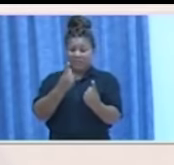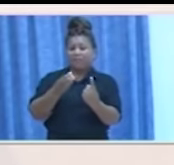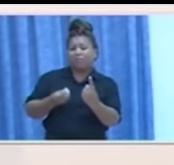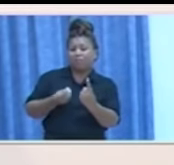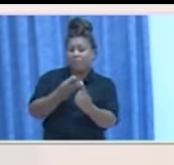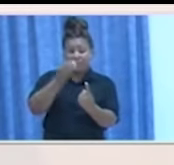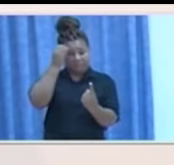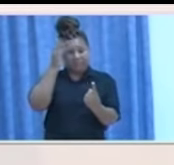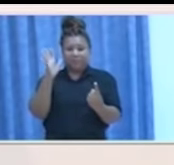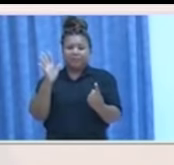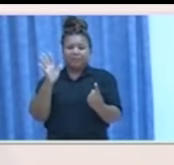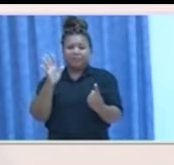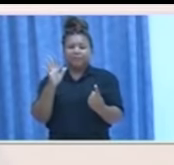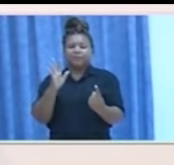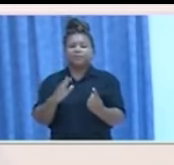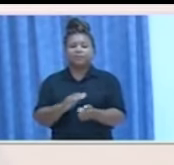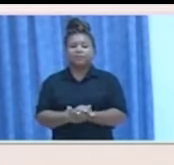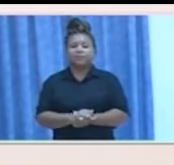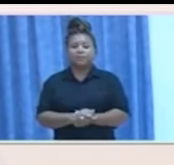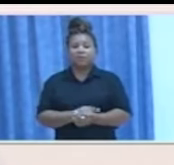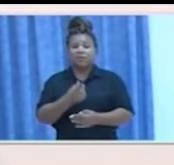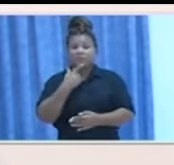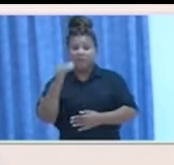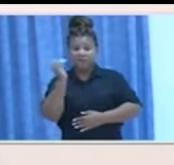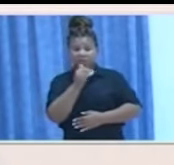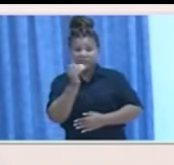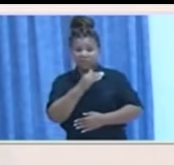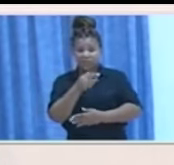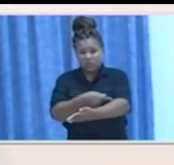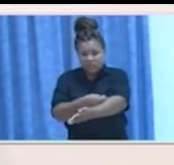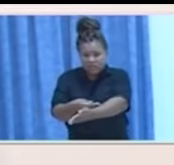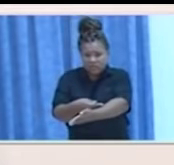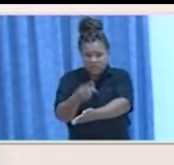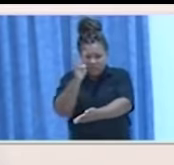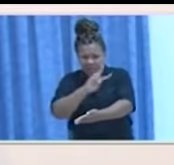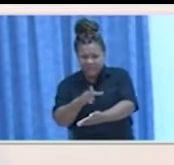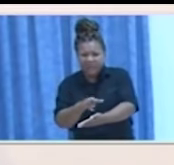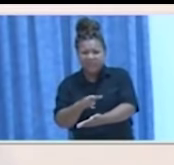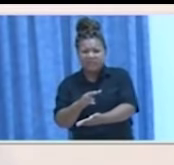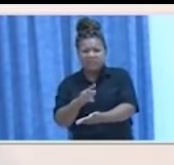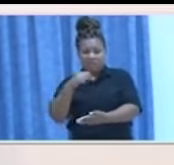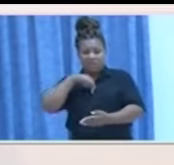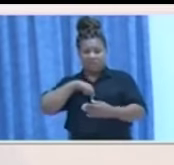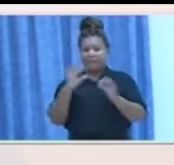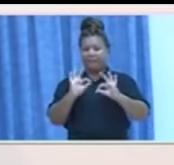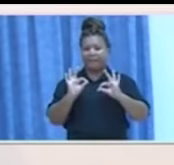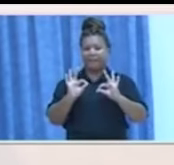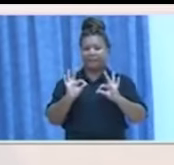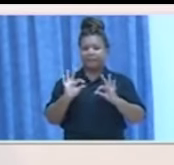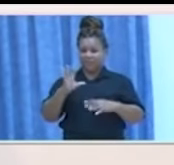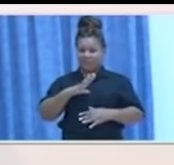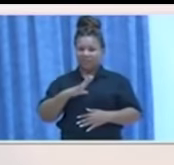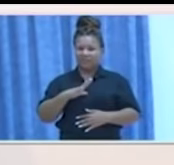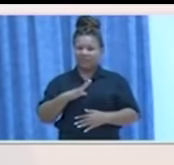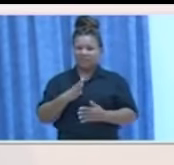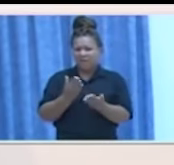dire que si nous avons un contact pour cela, si nous faisons un test là, aujourd'hui, il est négatif. Nous avons besoin d'espérer après